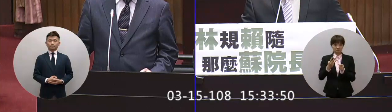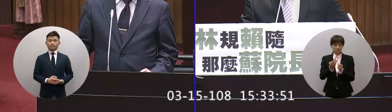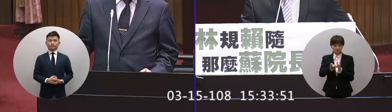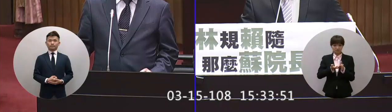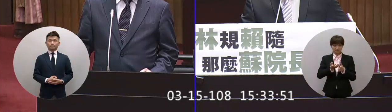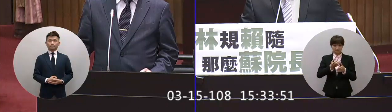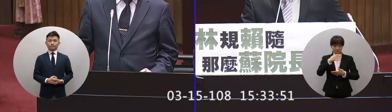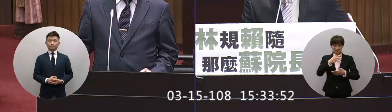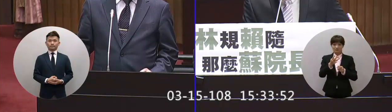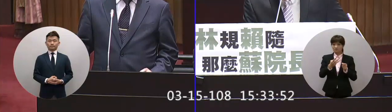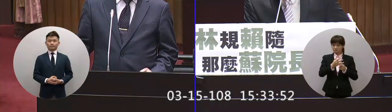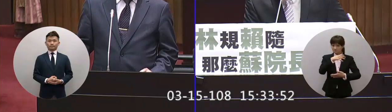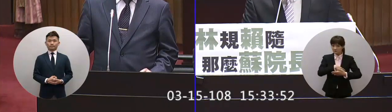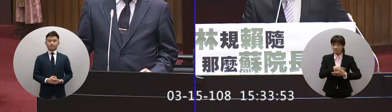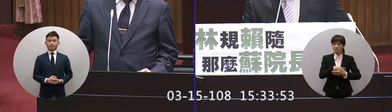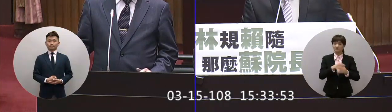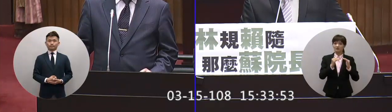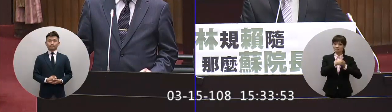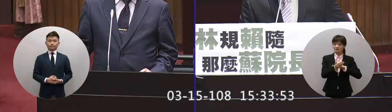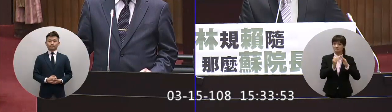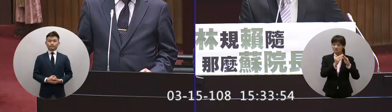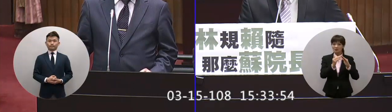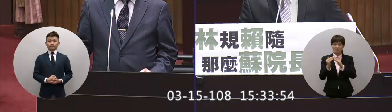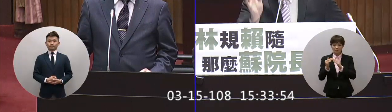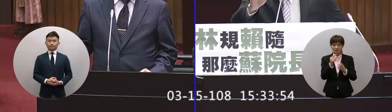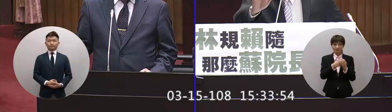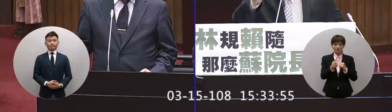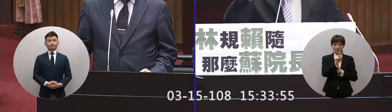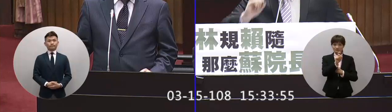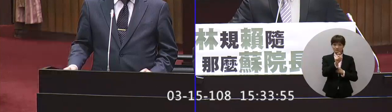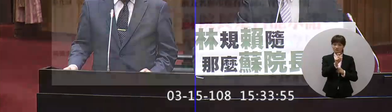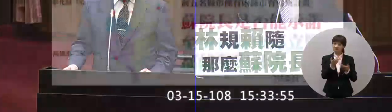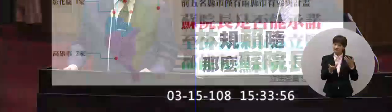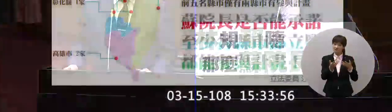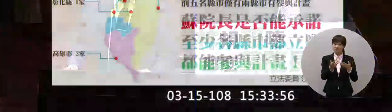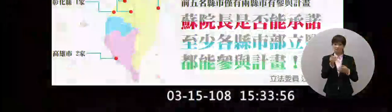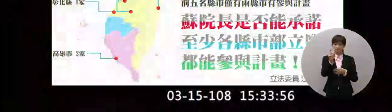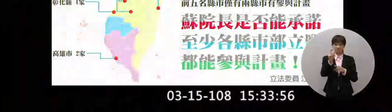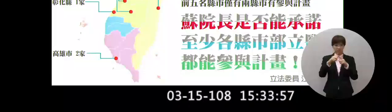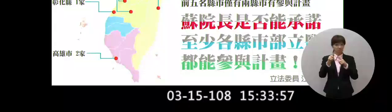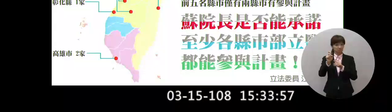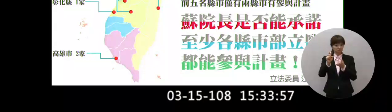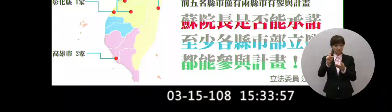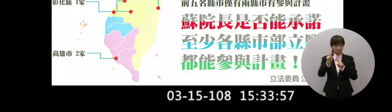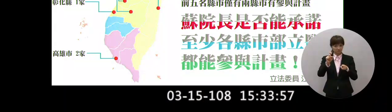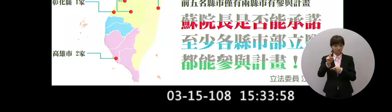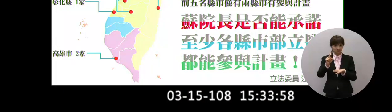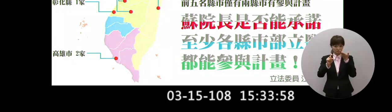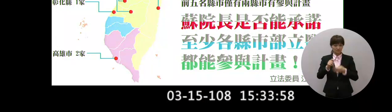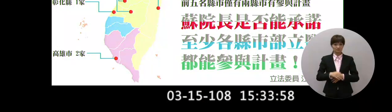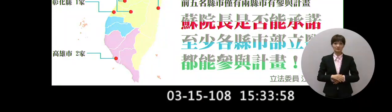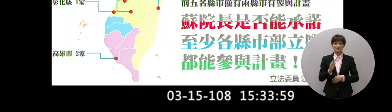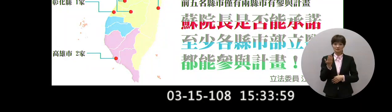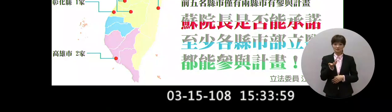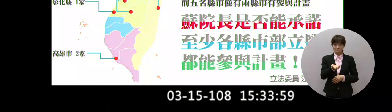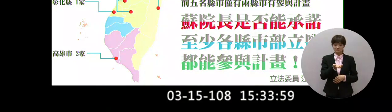啊都高达十人以上，但是他没有设刚刚我讲的那个酒瘾治疗的这个